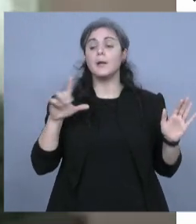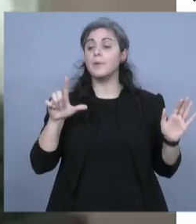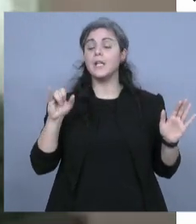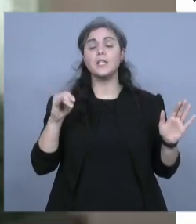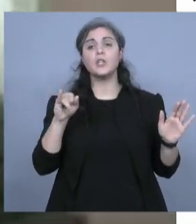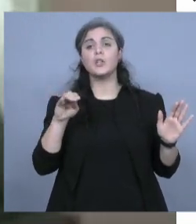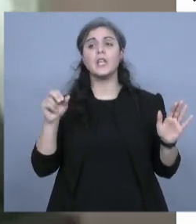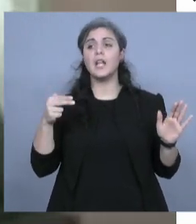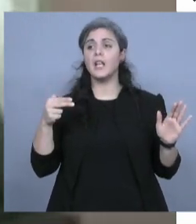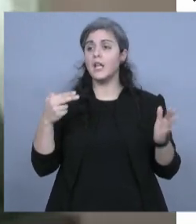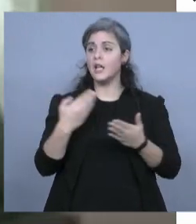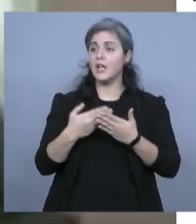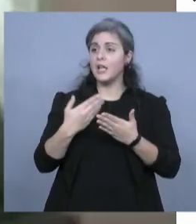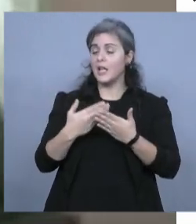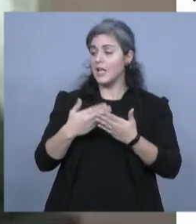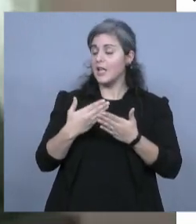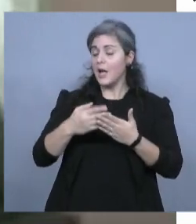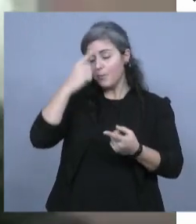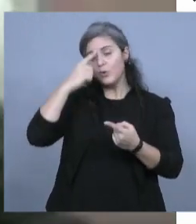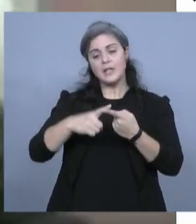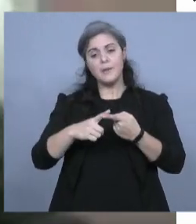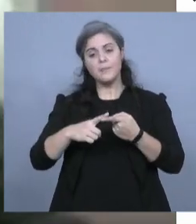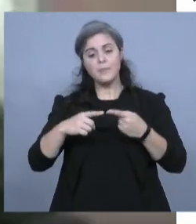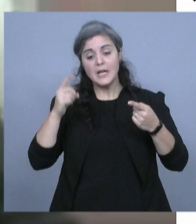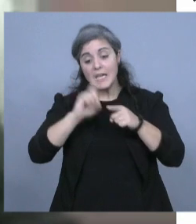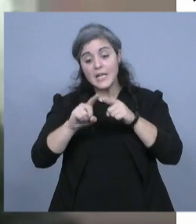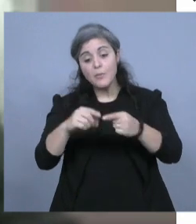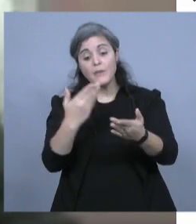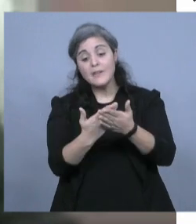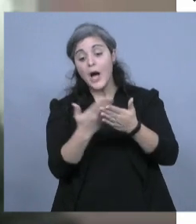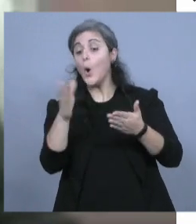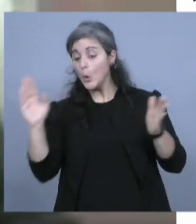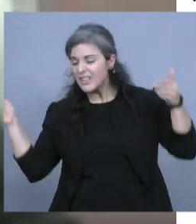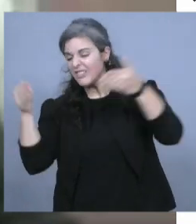met vraiment l'accent sur d'autres éléments me rassure sur ce point.